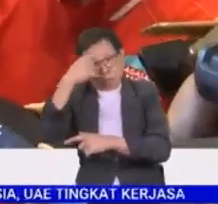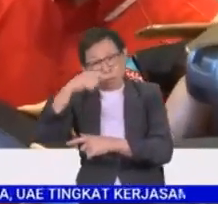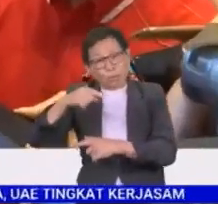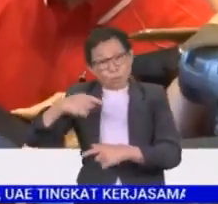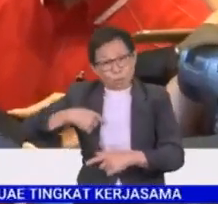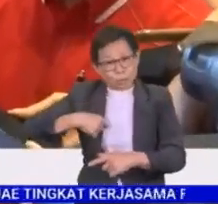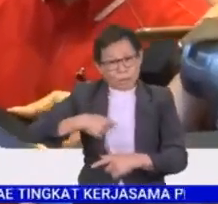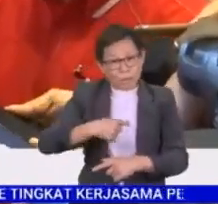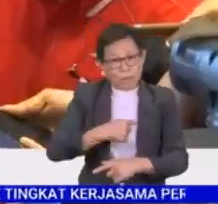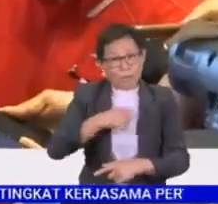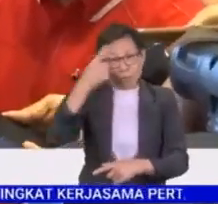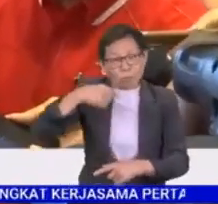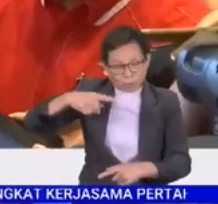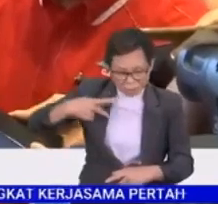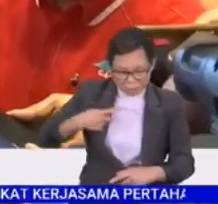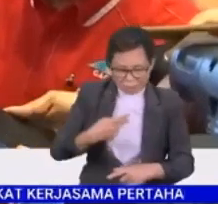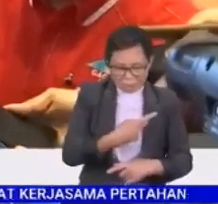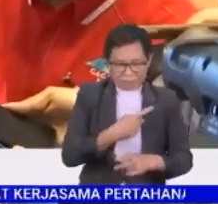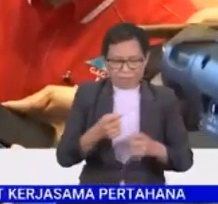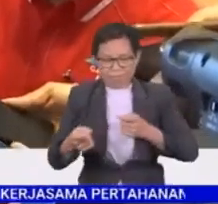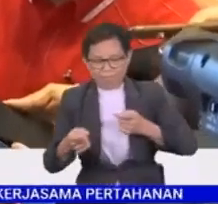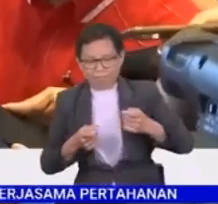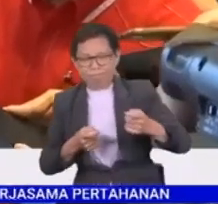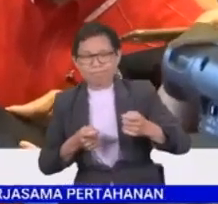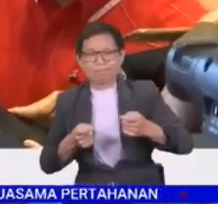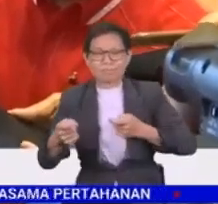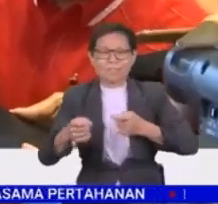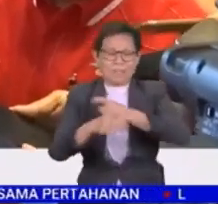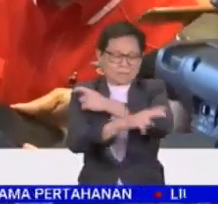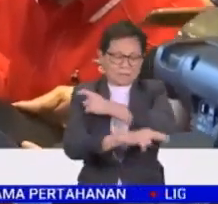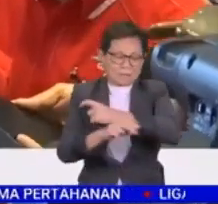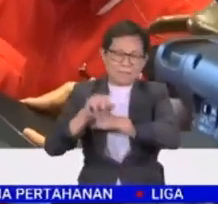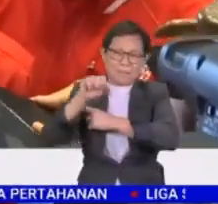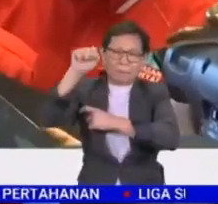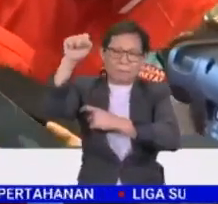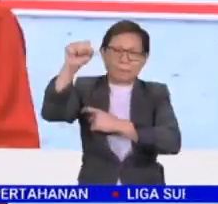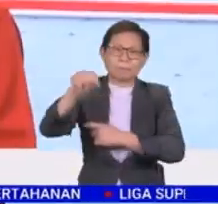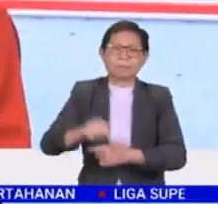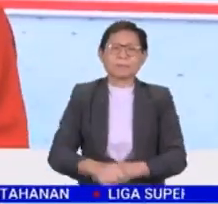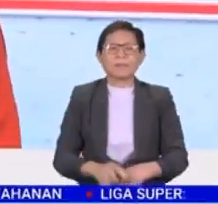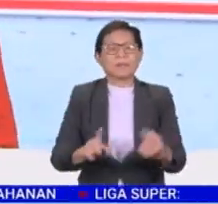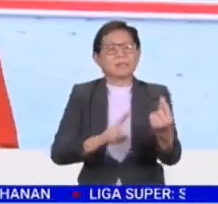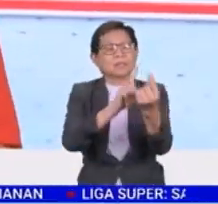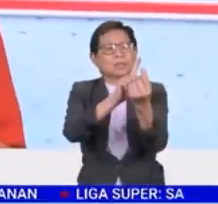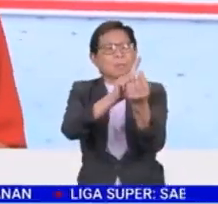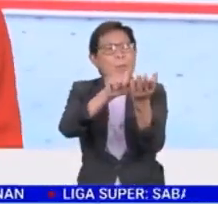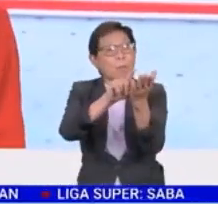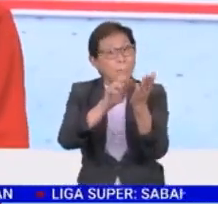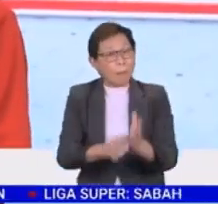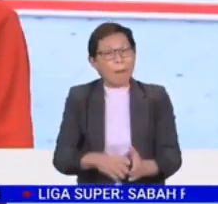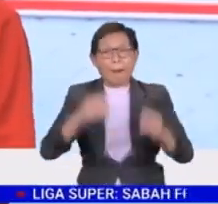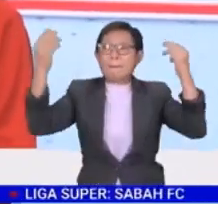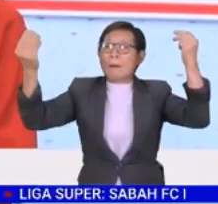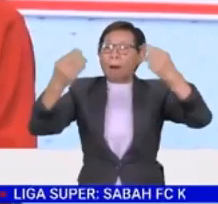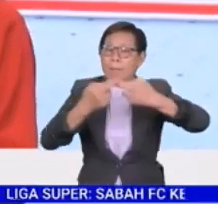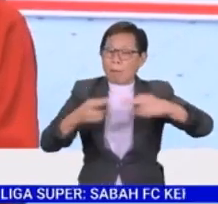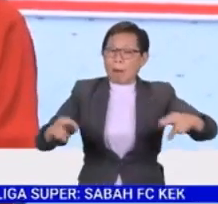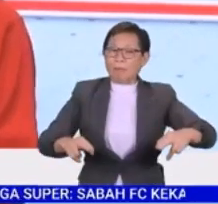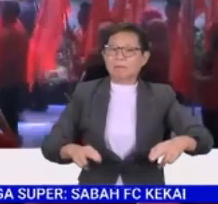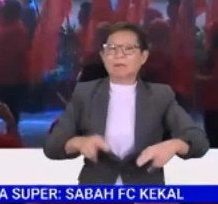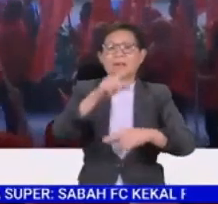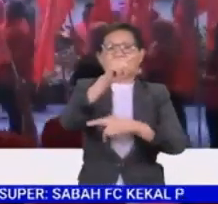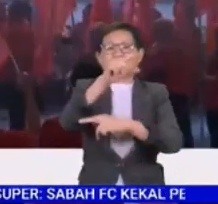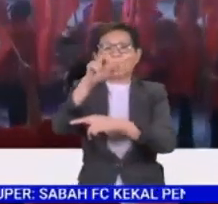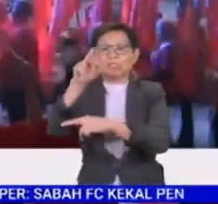kita mentakbir dan mengurus negeri Saba ini beliau ditemui media selepas majelis pelancoran